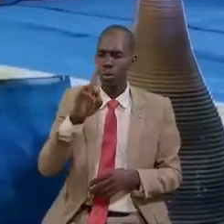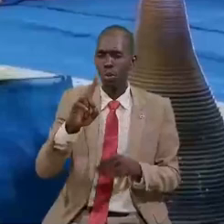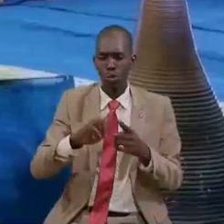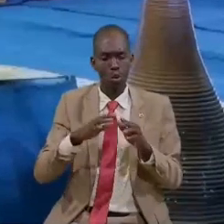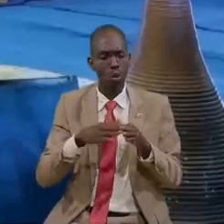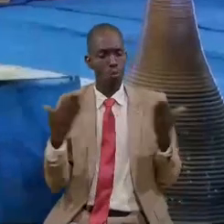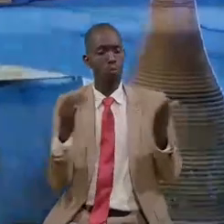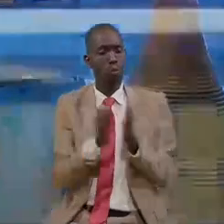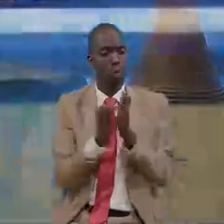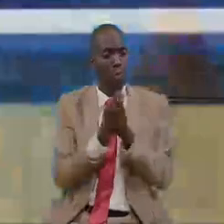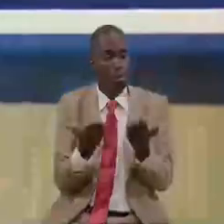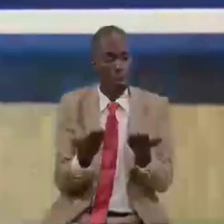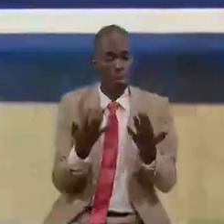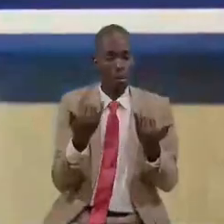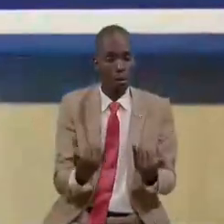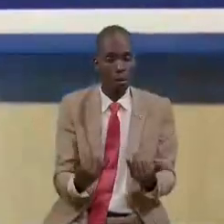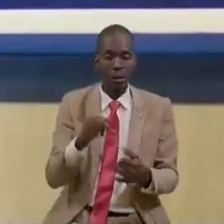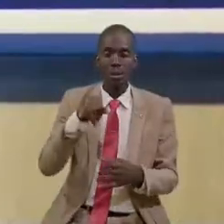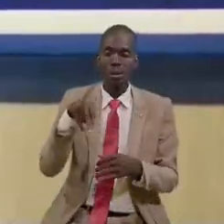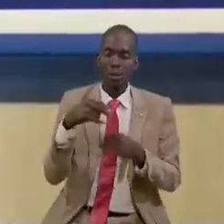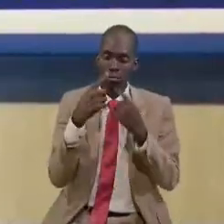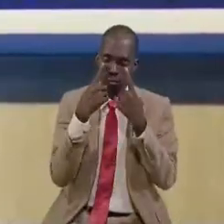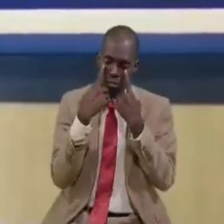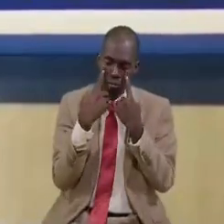éternelle, Jean a pleuré. C'est